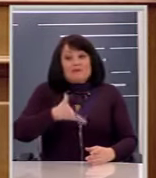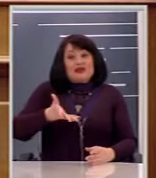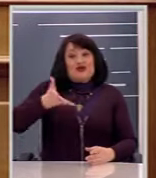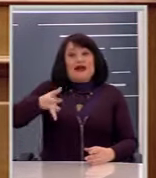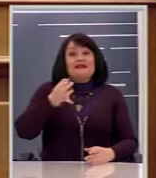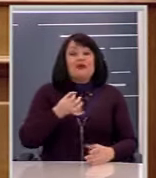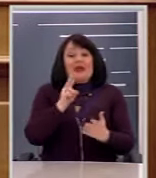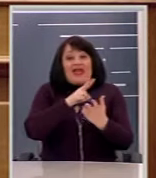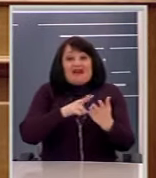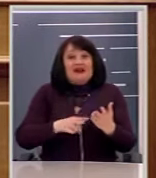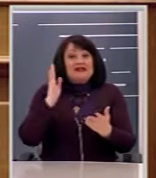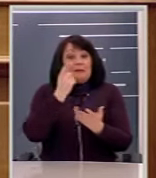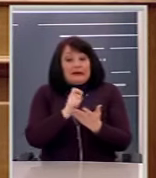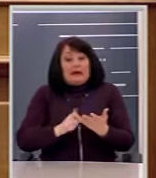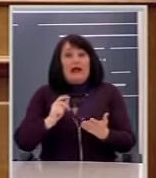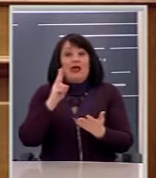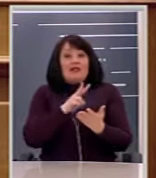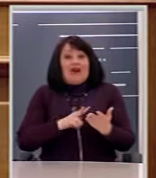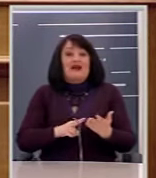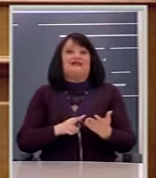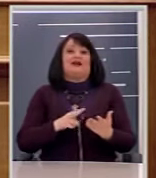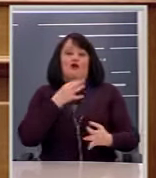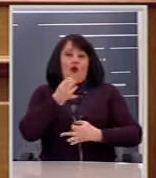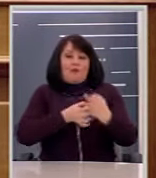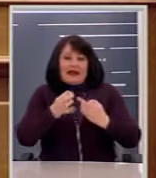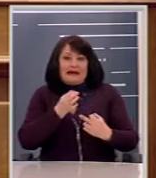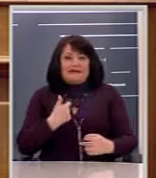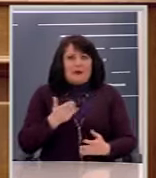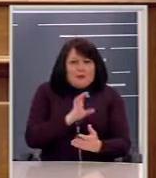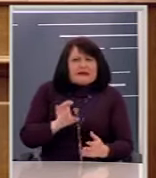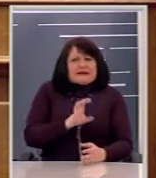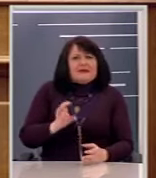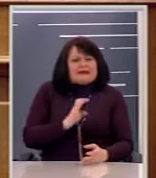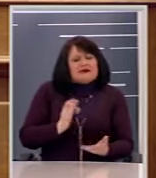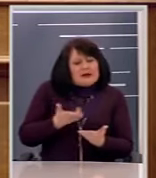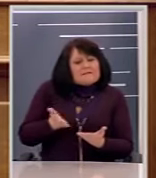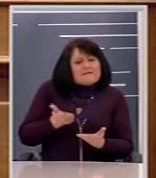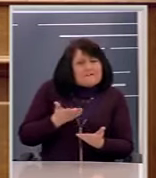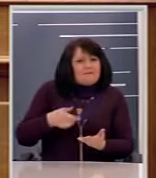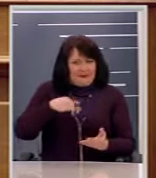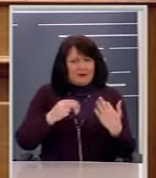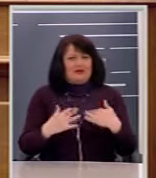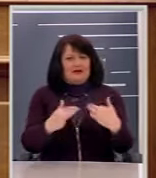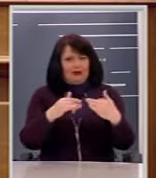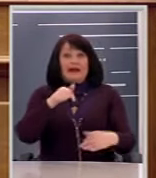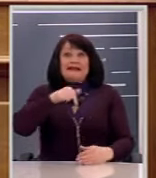τότε στην αντιπολίτευση, συμπολίτευση. Ανέτρεξα λοιπόν σε αυτά τα πρακτικά. Και σήμερα